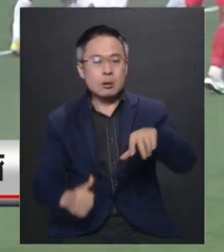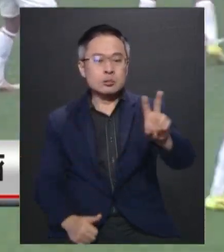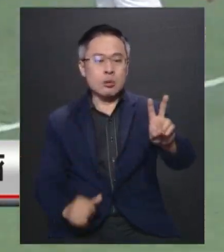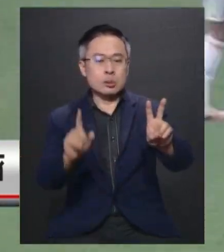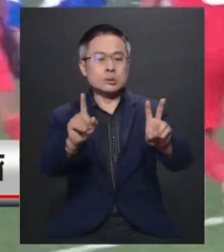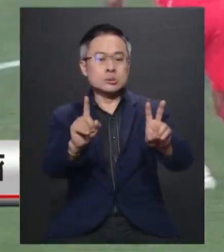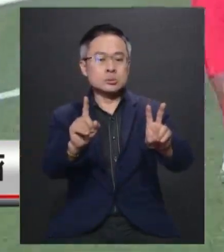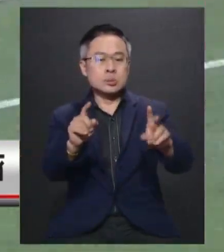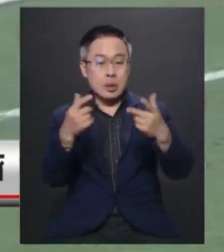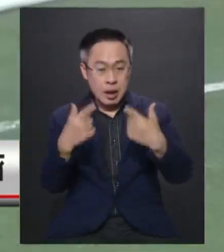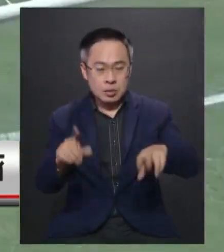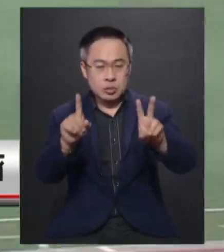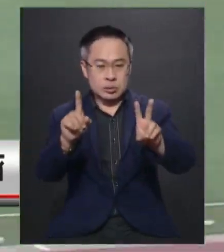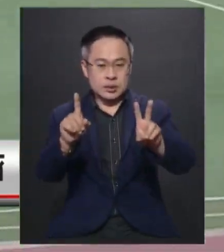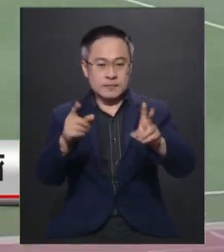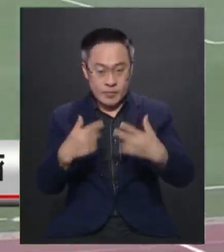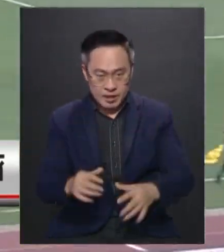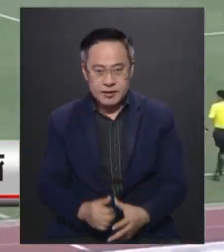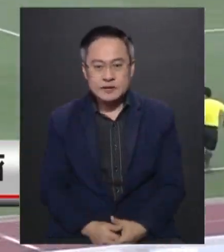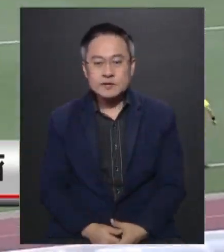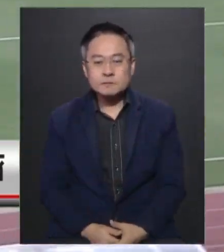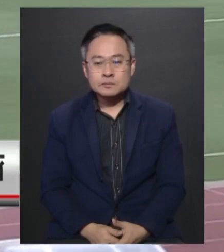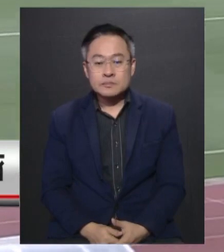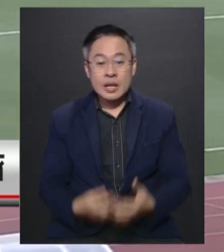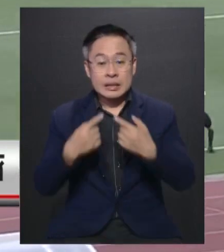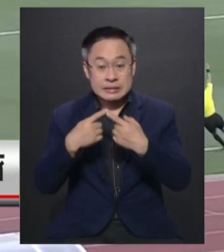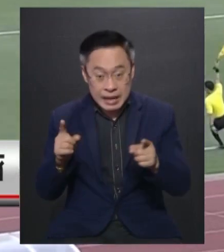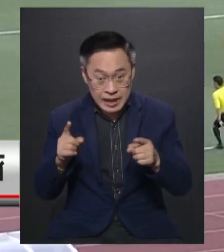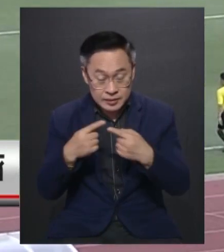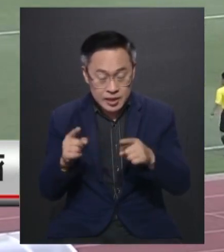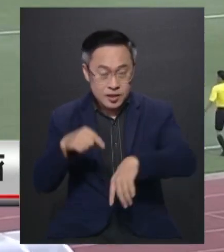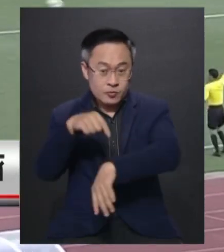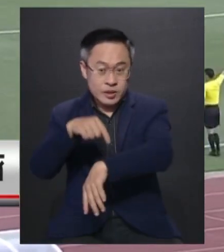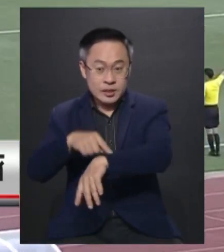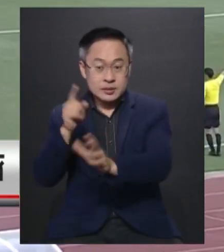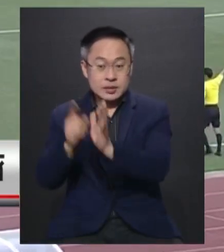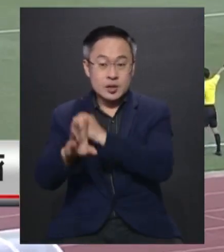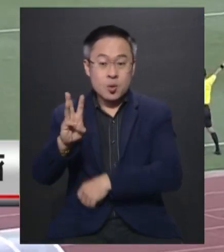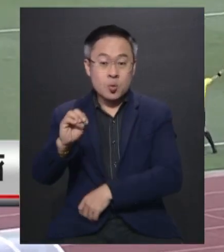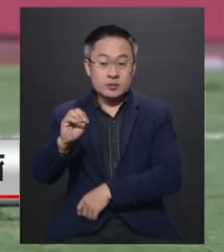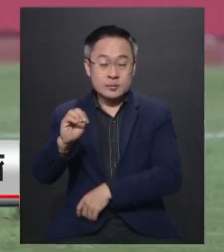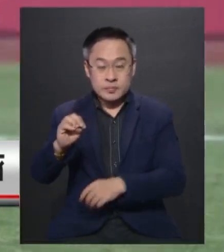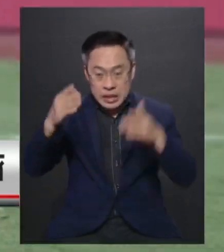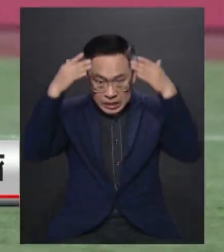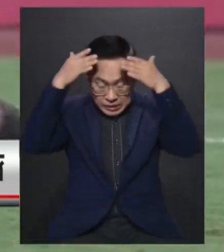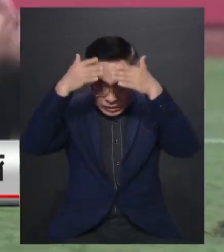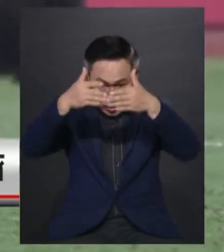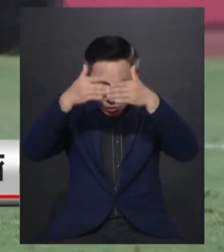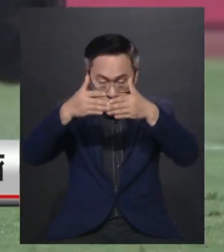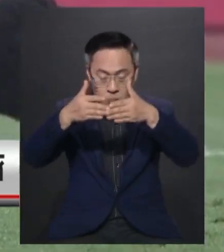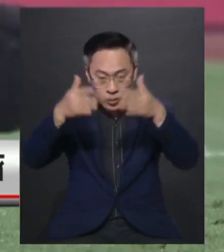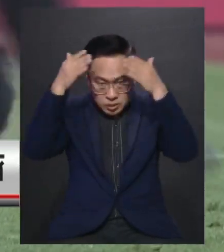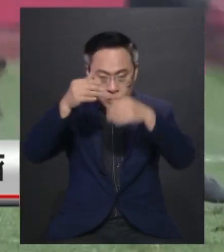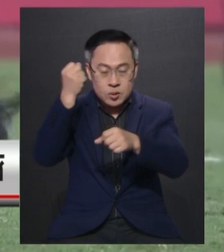แล้วก็สามารถทำให้เพื่อนทำประตูตัวเองได้สำเร็จนะคะจากนั้น 5นาทีที่ 60ค่ะเป็นอินโดที่มันเหลือ 10คนค่ะเพราะว่า